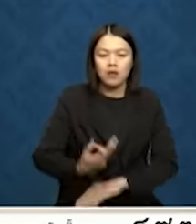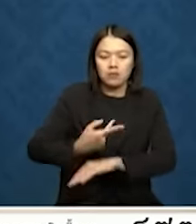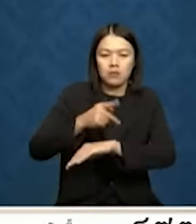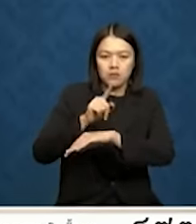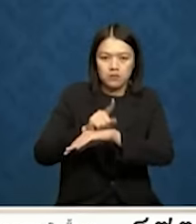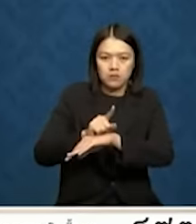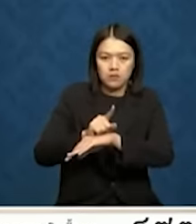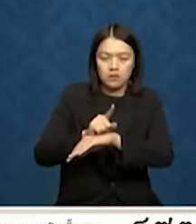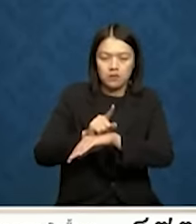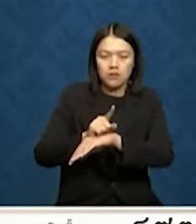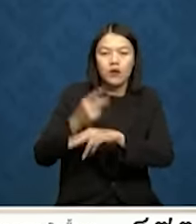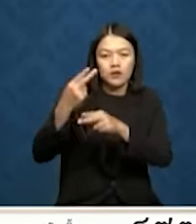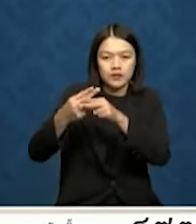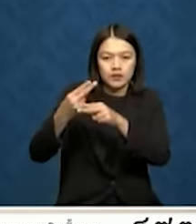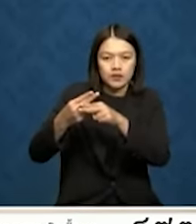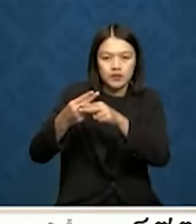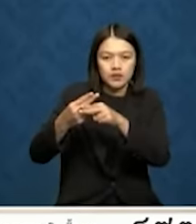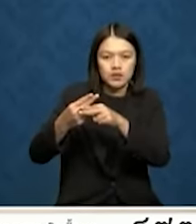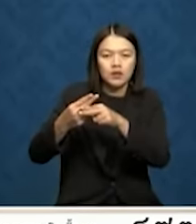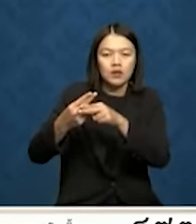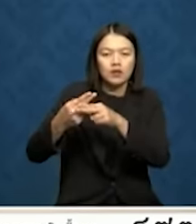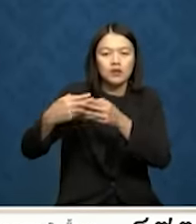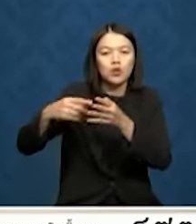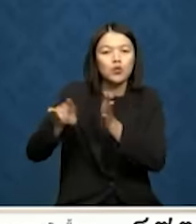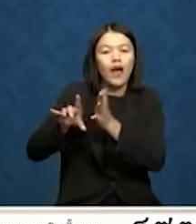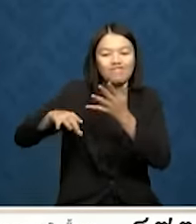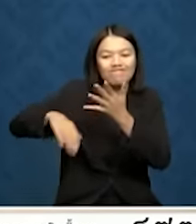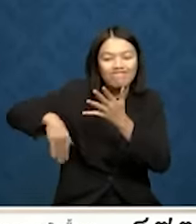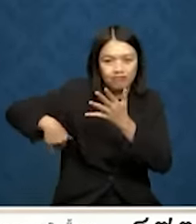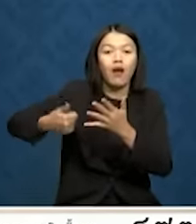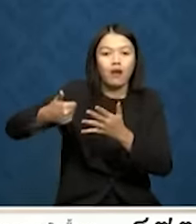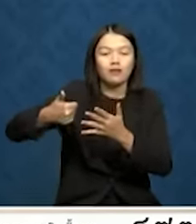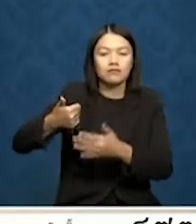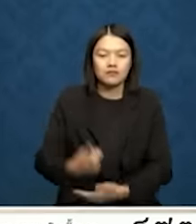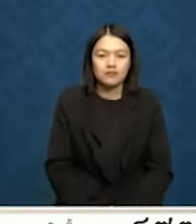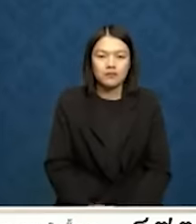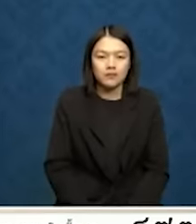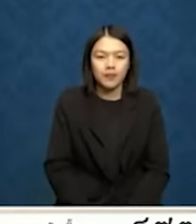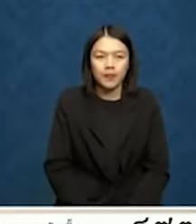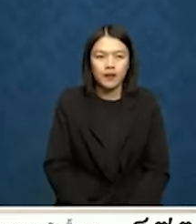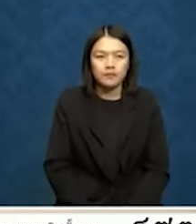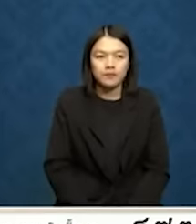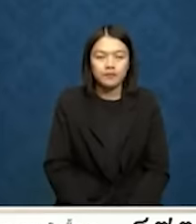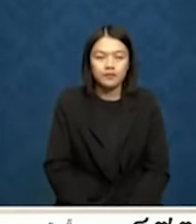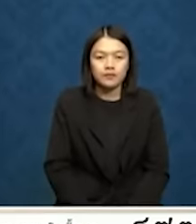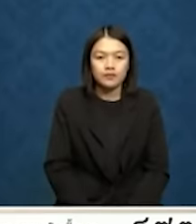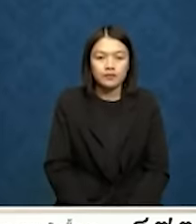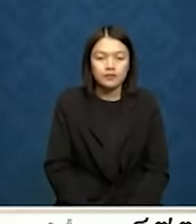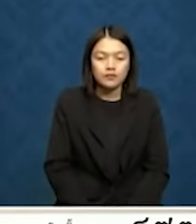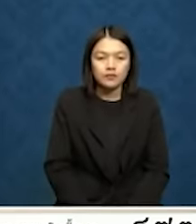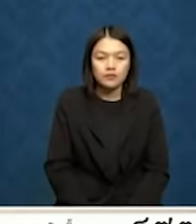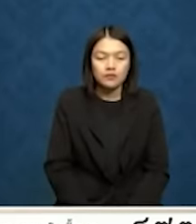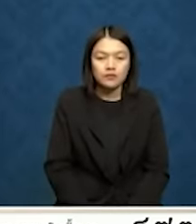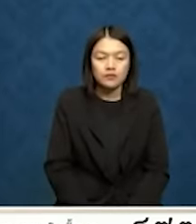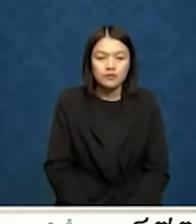านจะให้การชื่อที่หลังทั้งหมดเลยนะครับที่หลังทั้งหมดเลยโดยจะใช้กระบวนการ